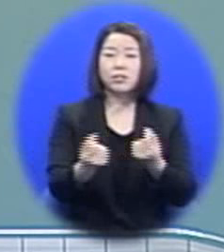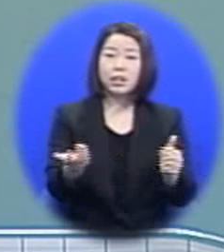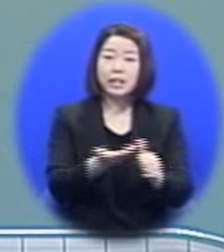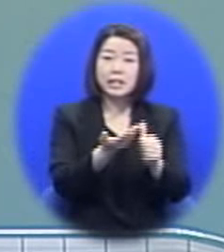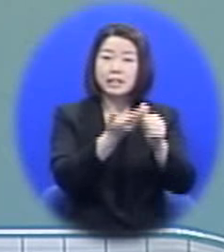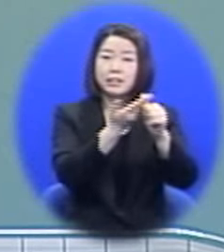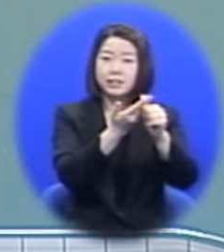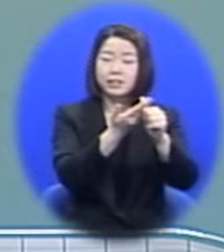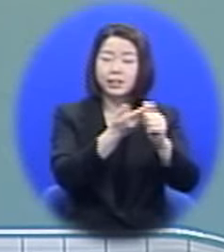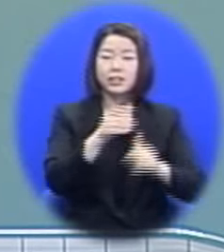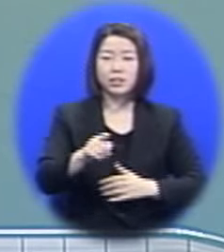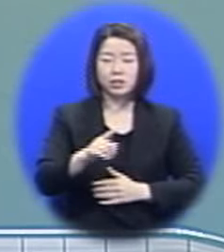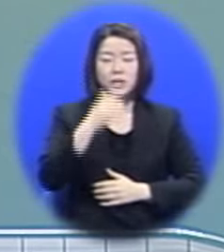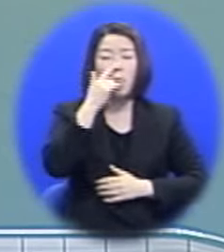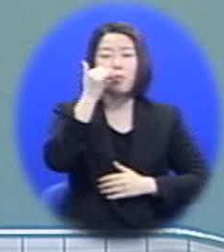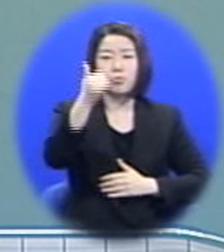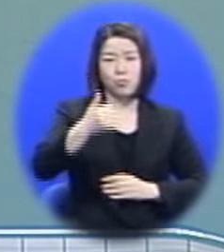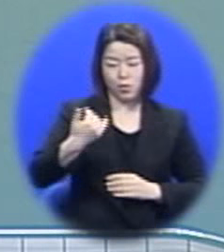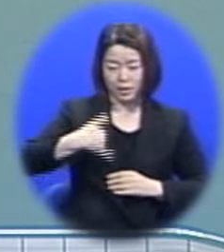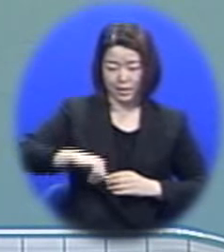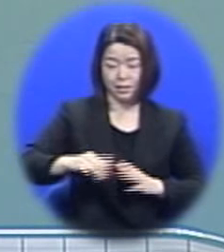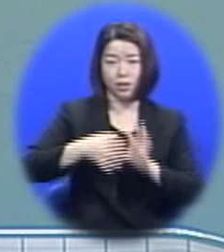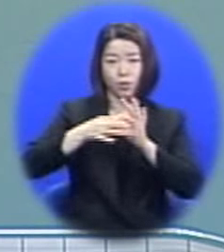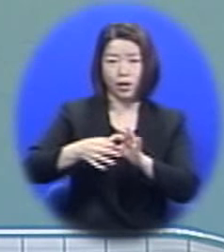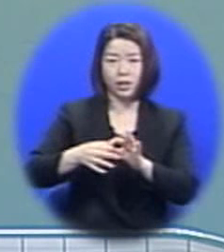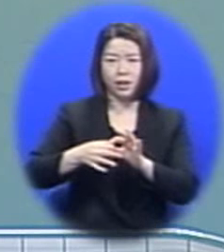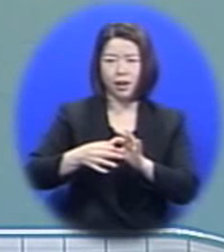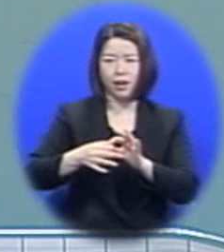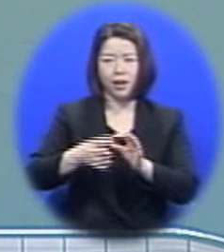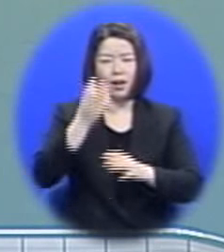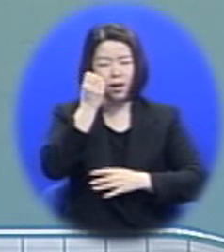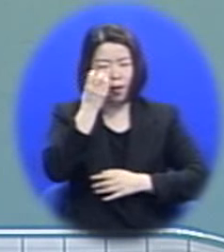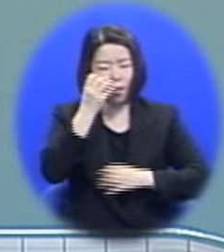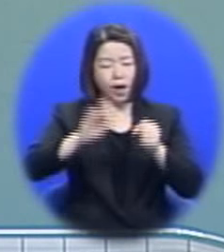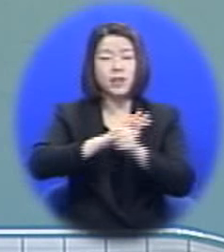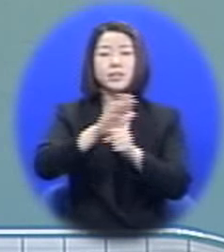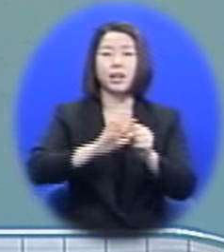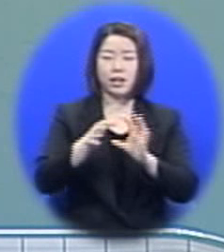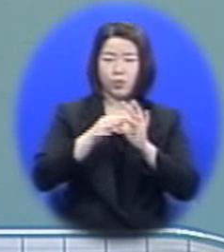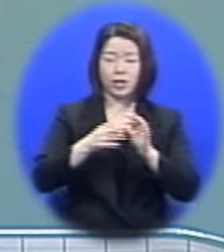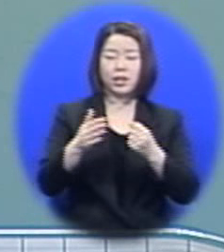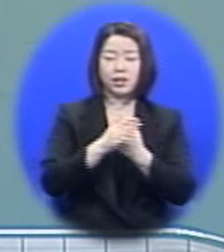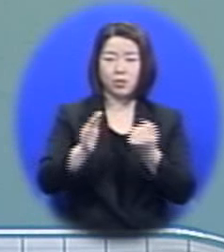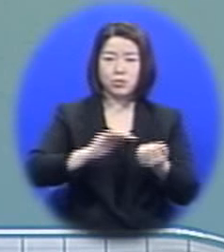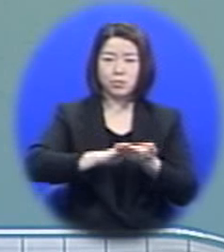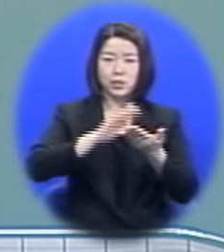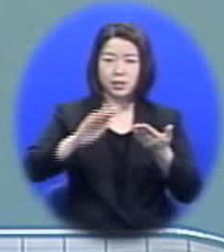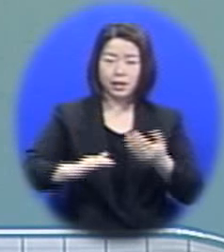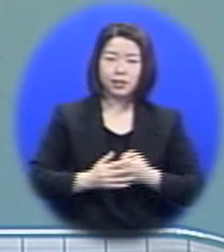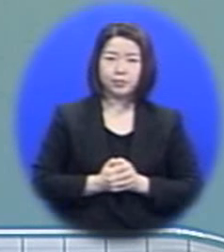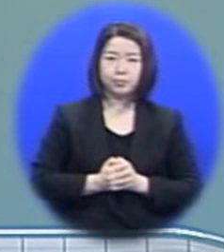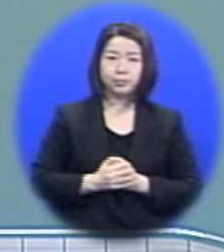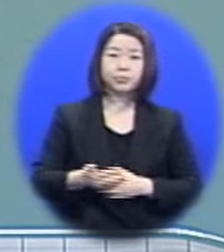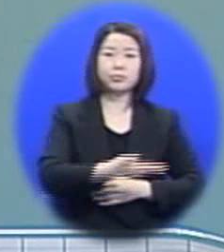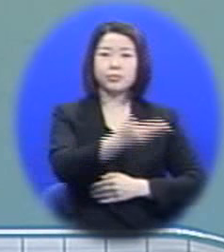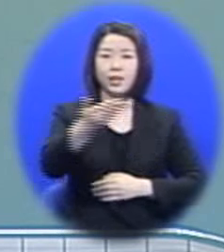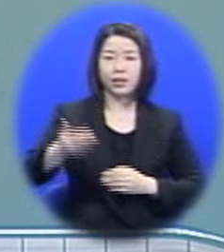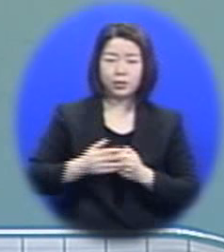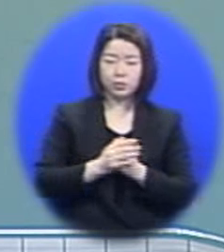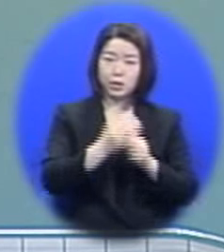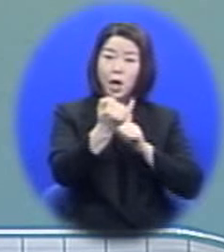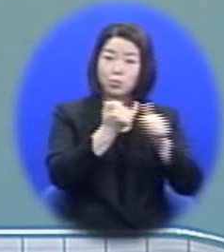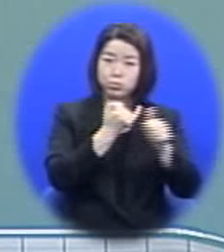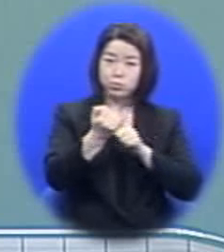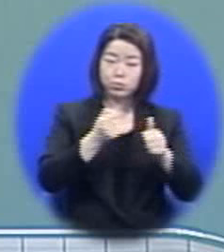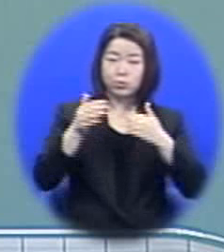그건 부모와 자녀 사이의 관계가 아주 독특한 사랑의 관계니까 여러분 부부